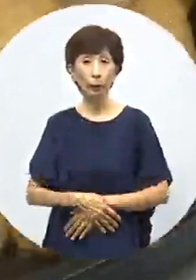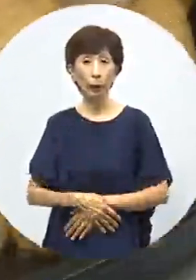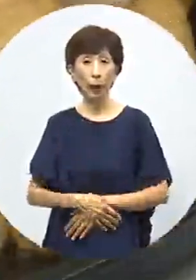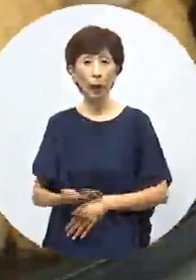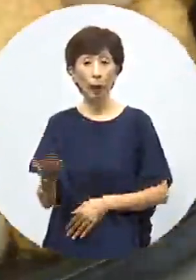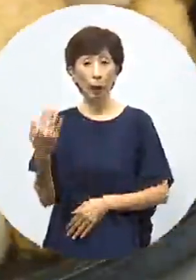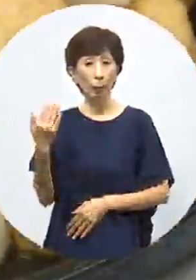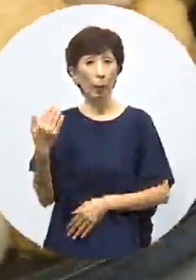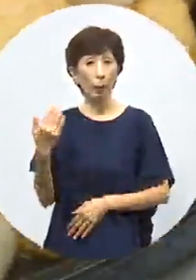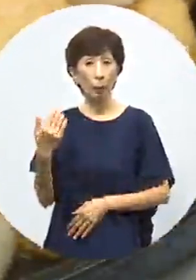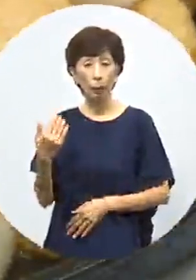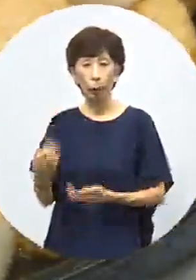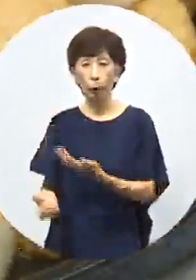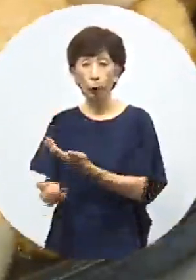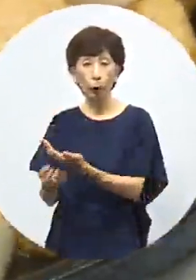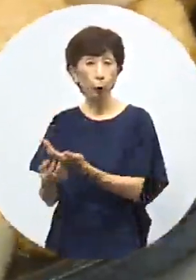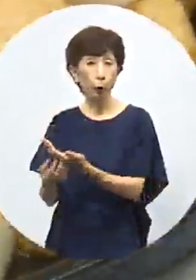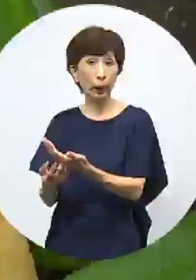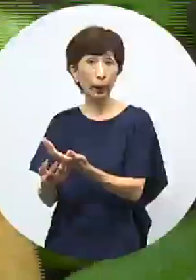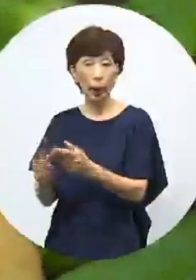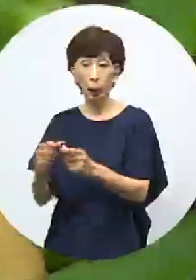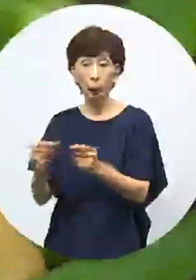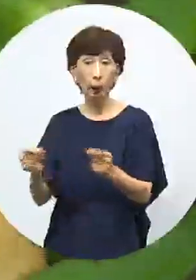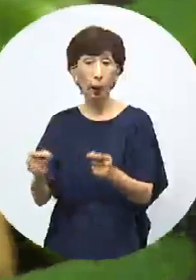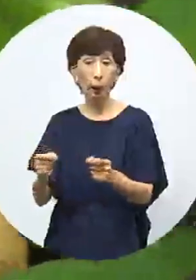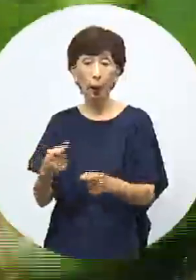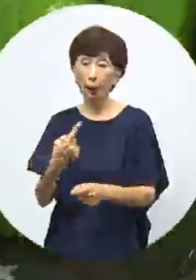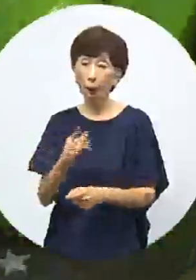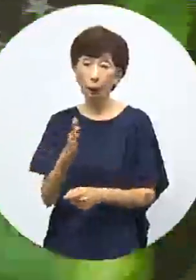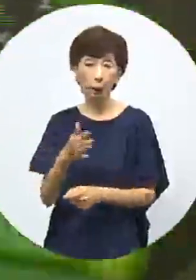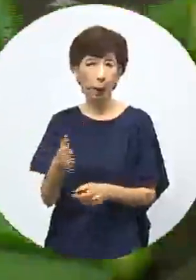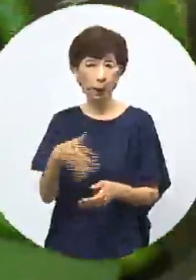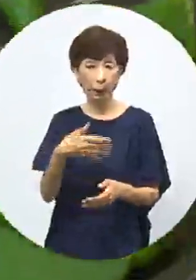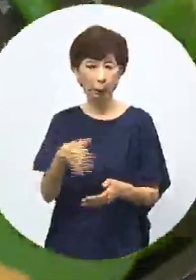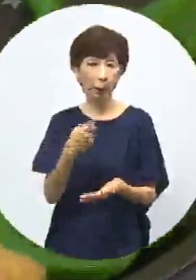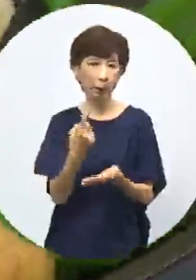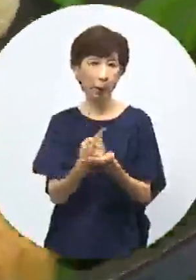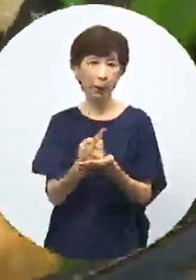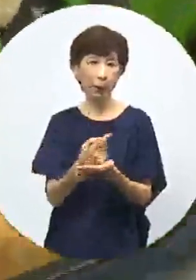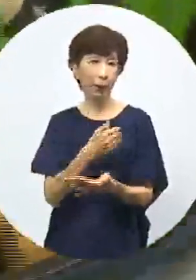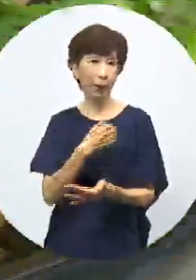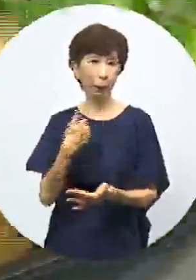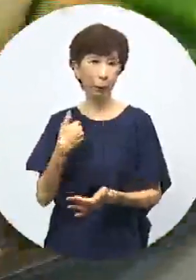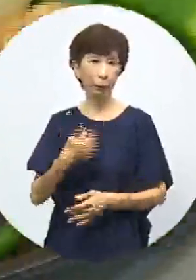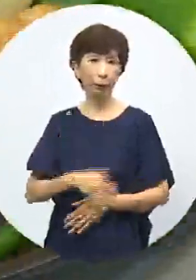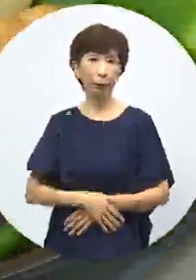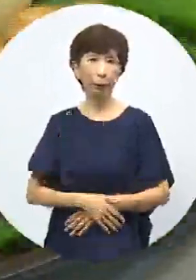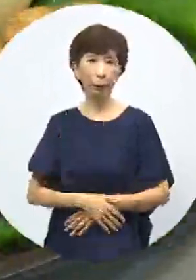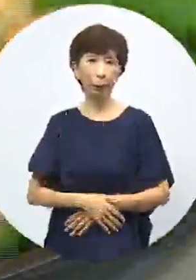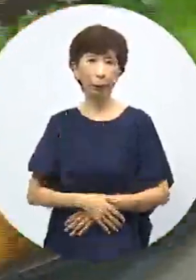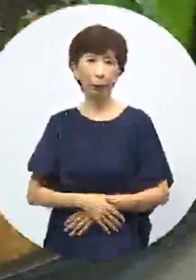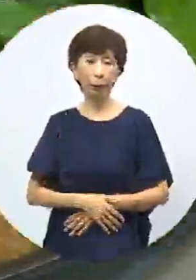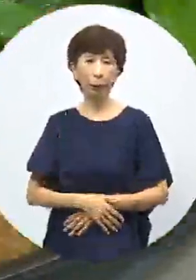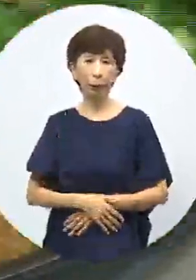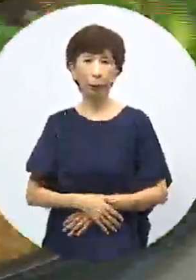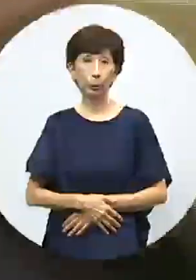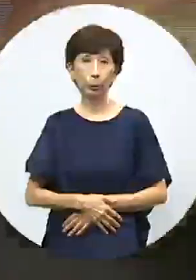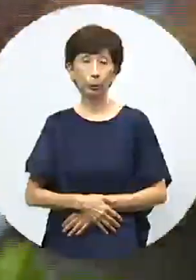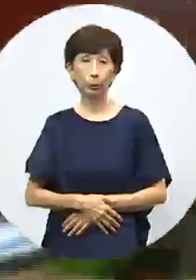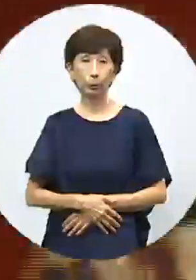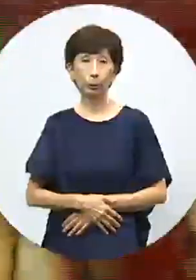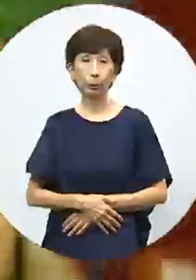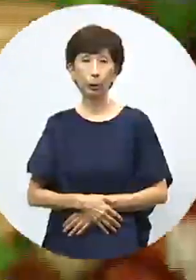クラは先ほど、ね、茹でていますからね。はい、ここでは軽く炒めるだけで大丈夫なんですね。 はい、